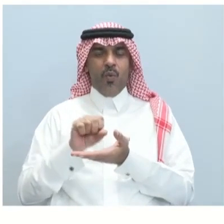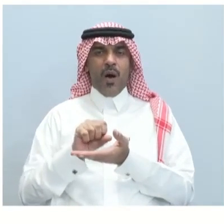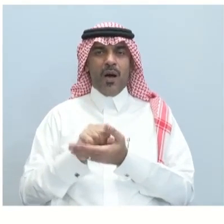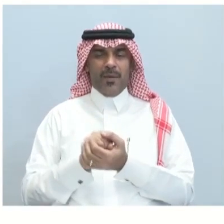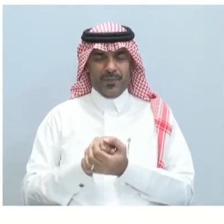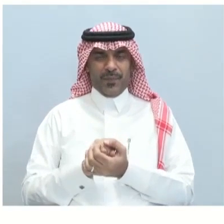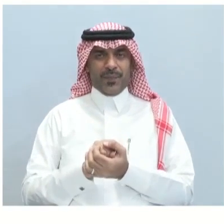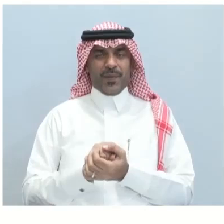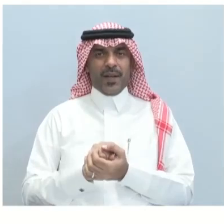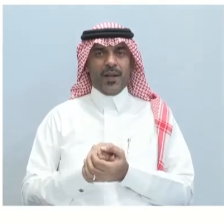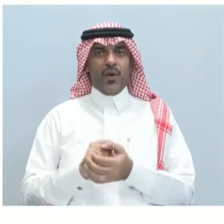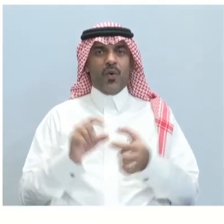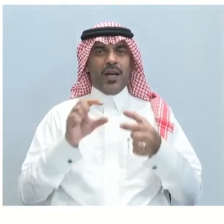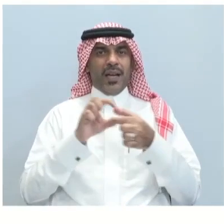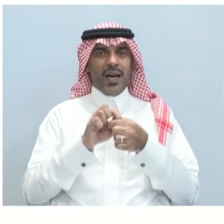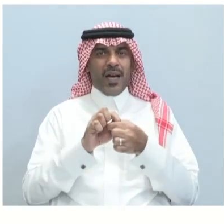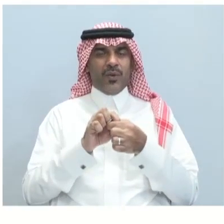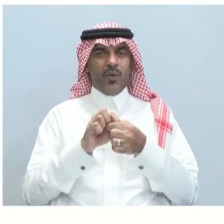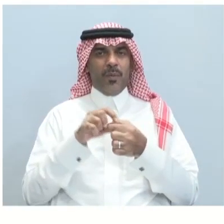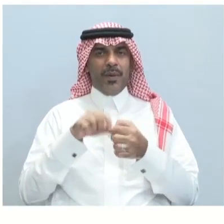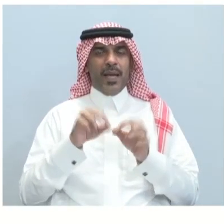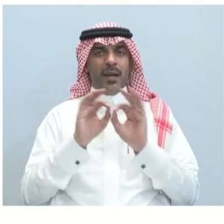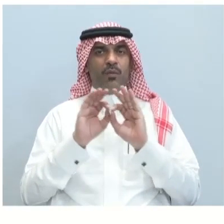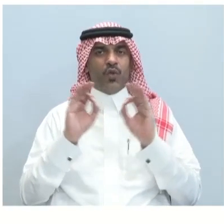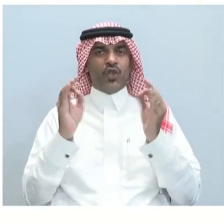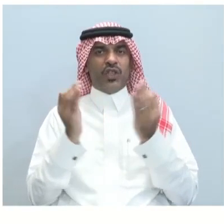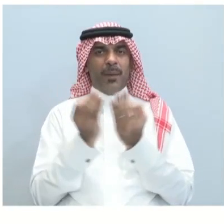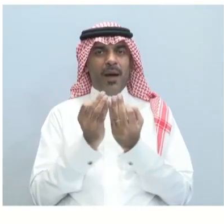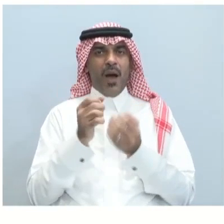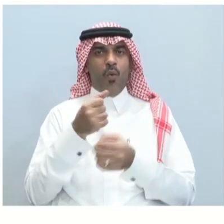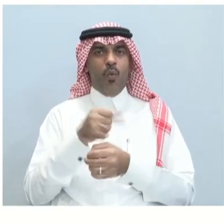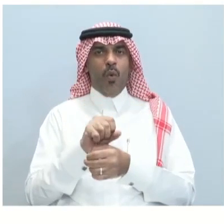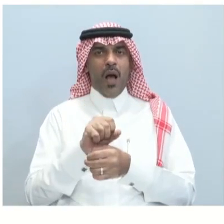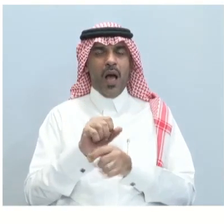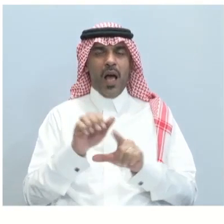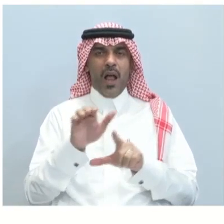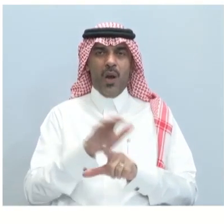المحيطه به وعلاقته بالمجتمع والوطن